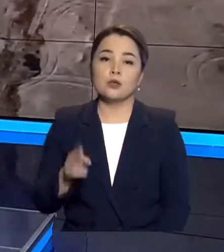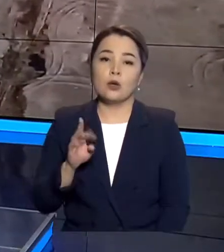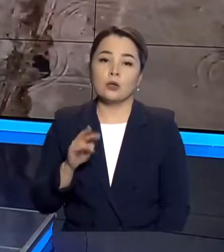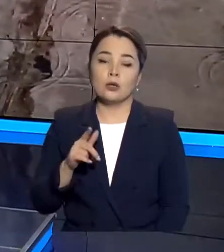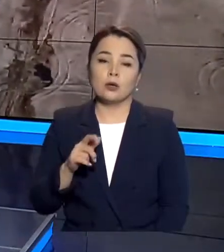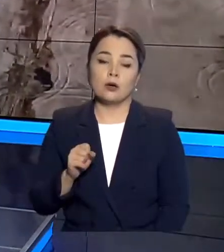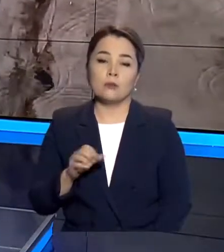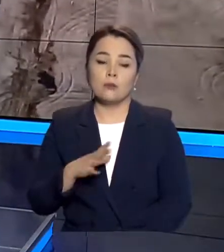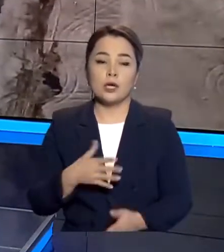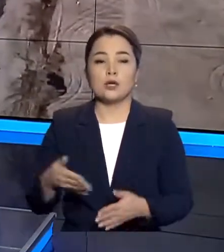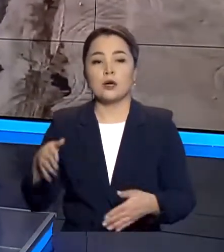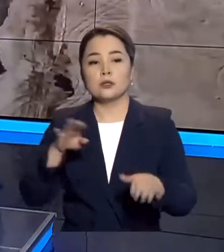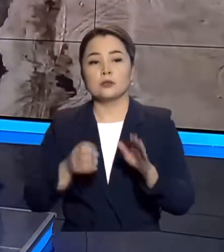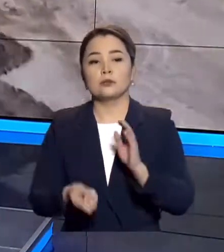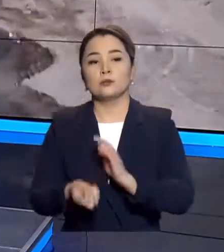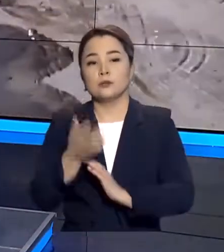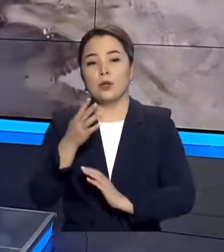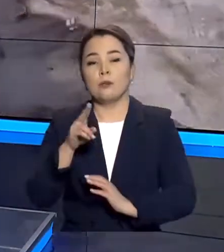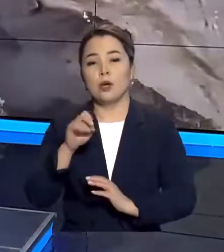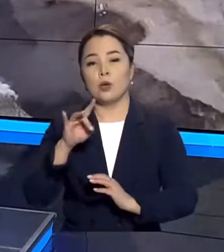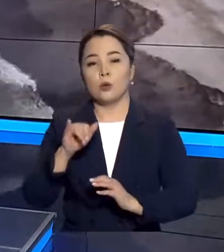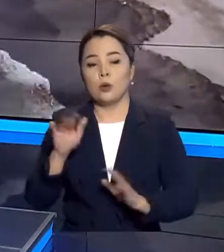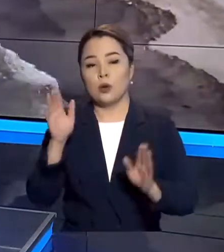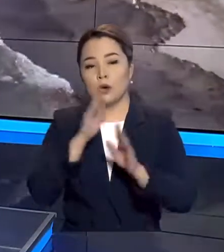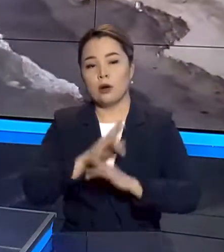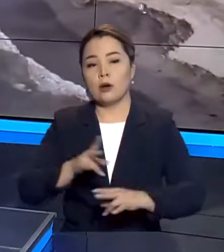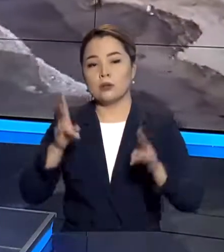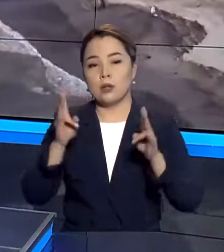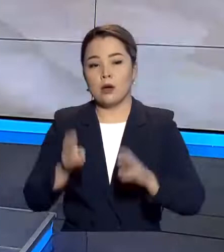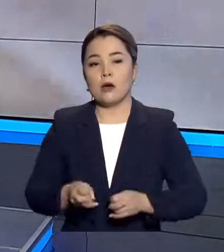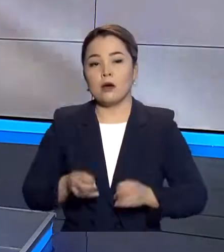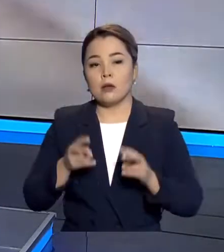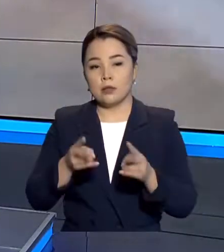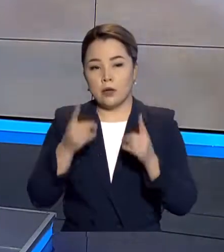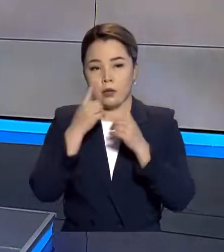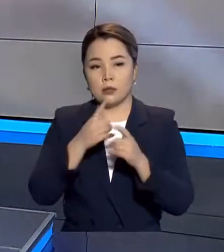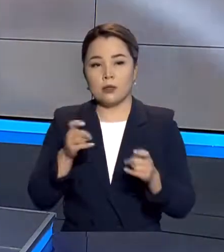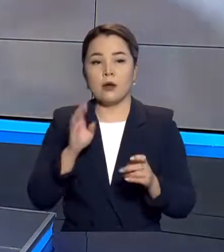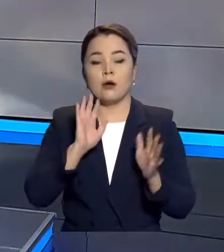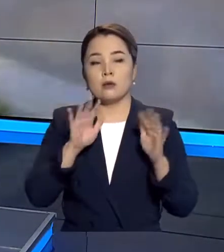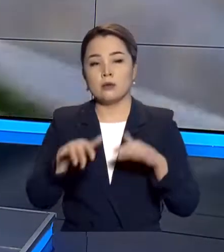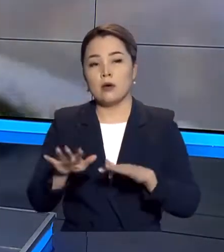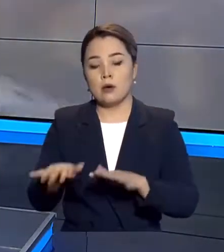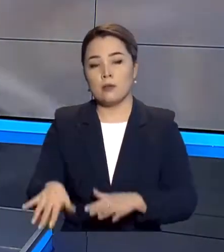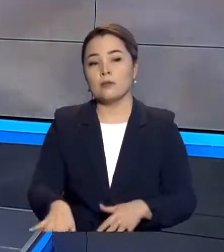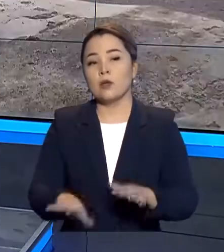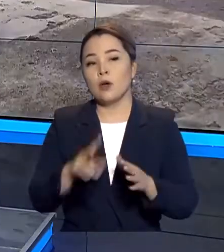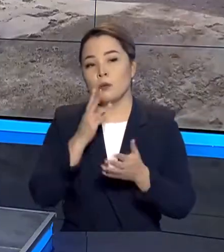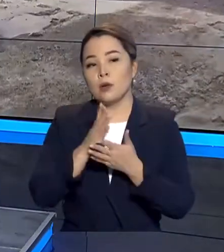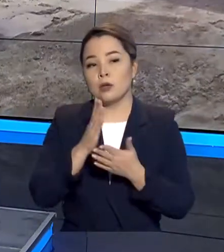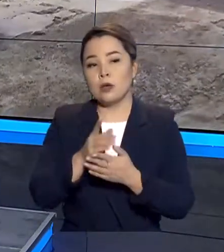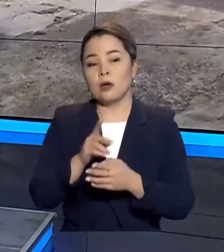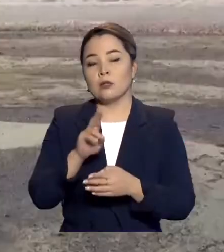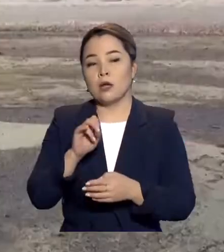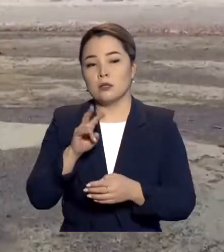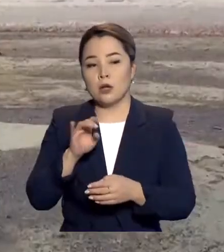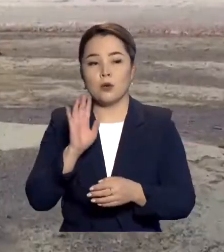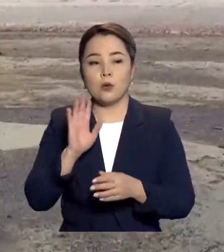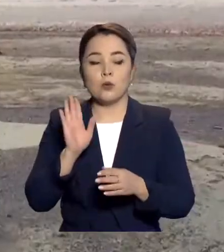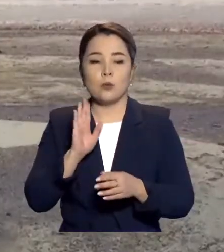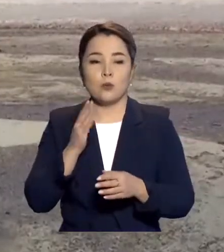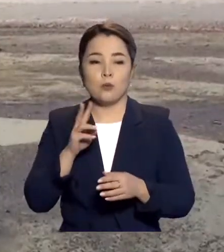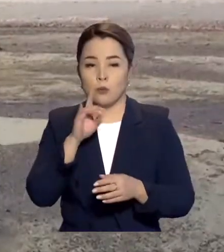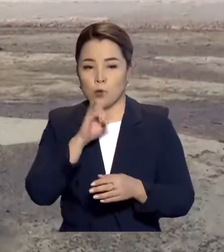Тонгадағы жанартау атқылауынан кейін Перуге экологиялық апат қаупі төнді. Теңізде алып толқындар көтеріліп, танкерден суға мұнай төгілген